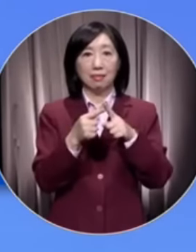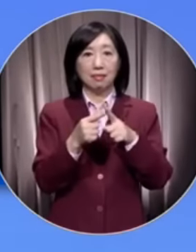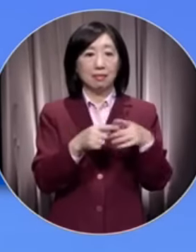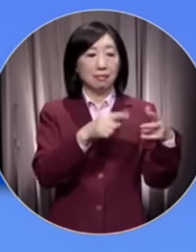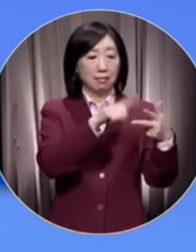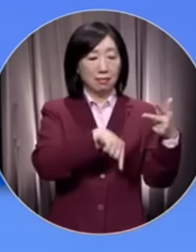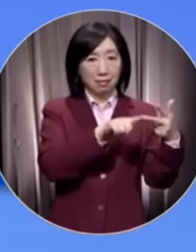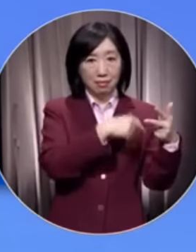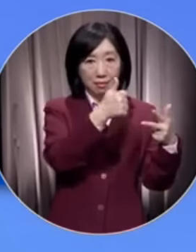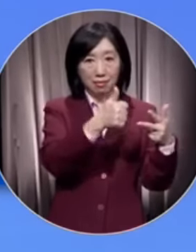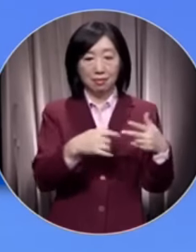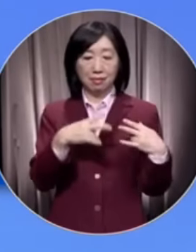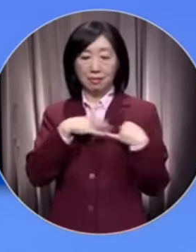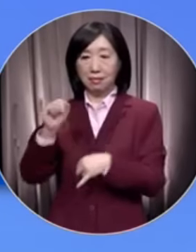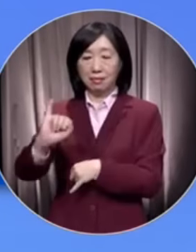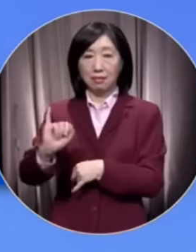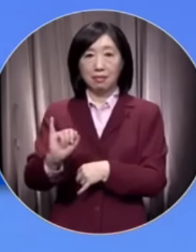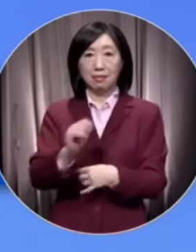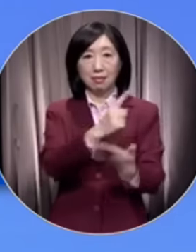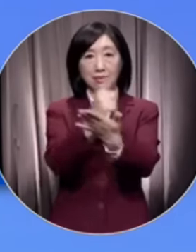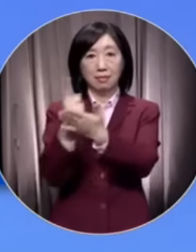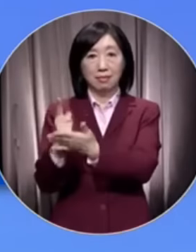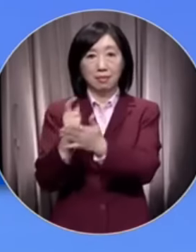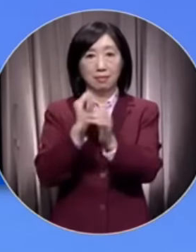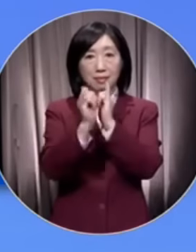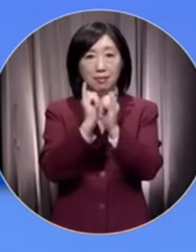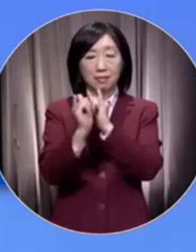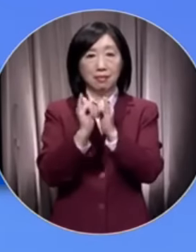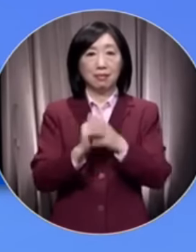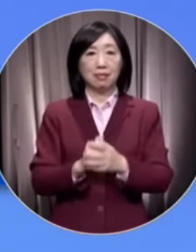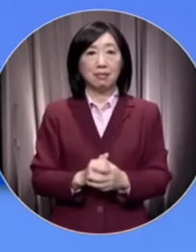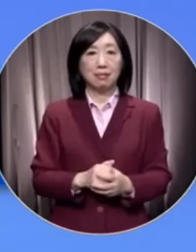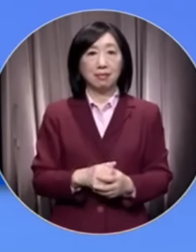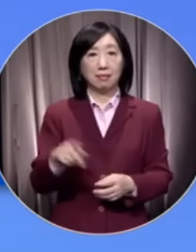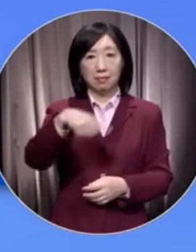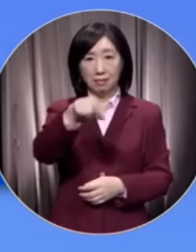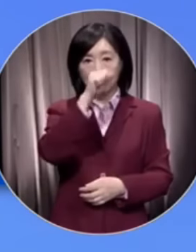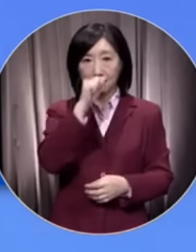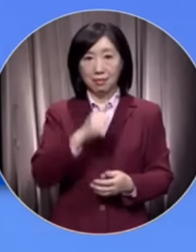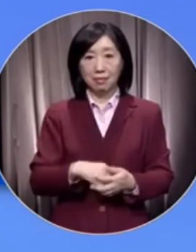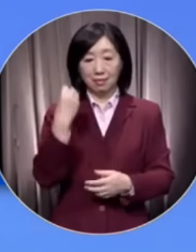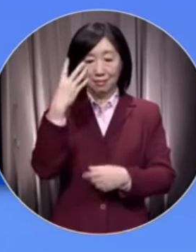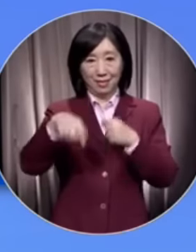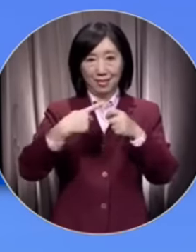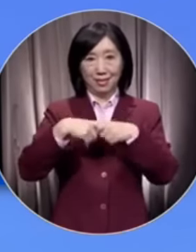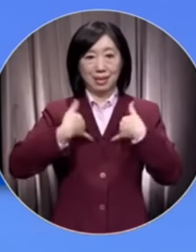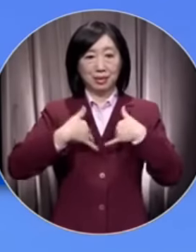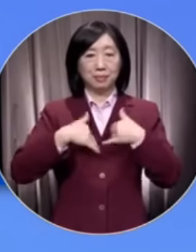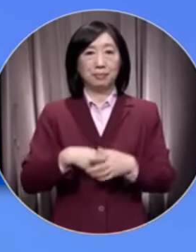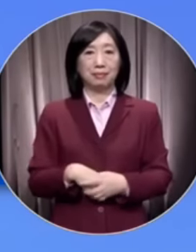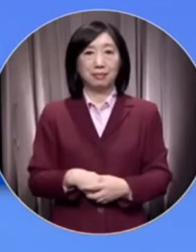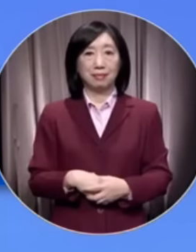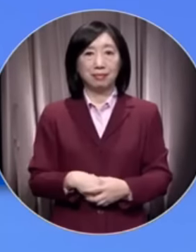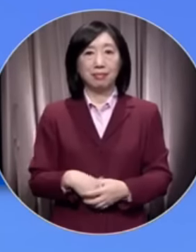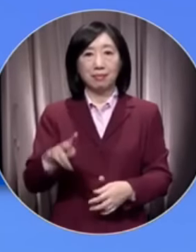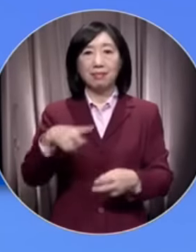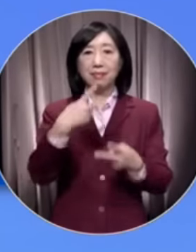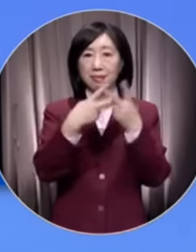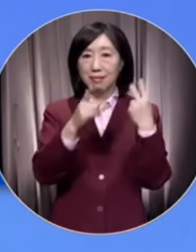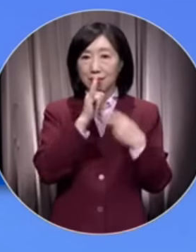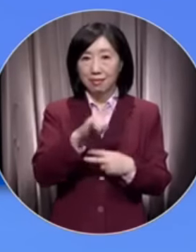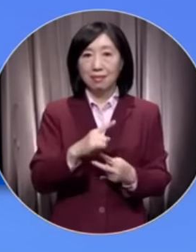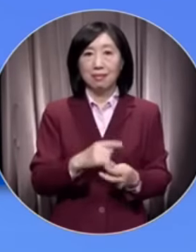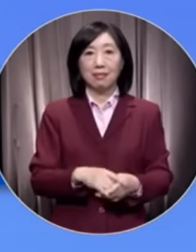席、蔡主席，各位观众、各位乡亲，大家好，新年快乐！大家好，大家